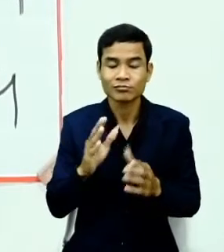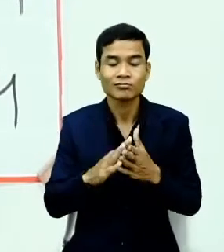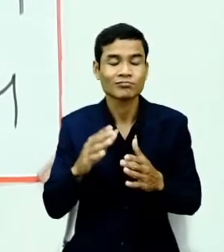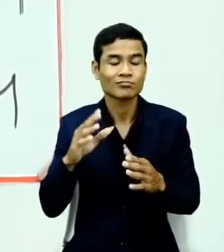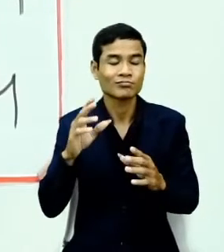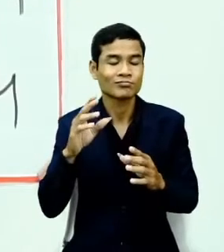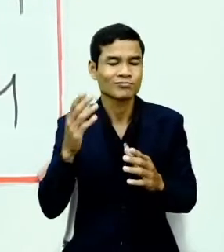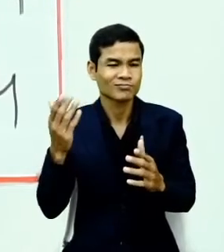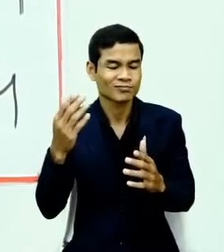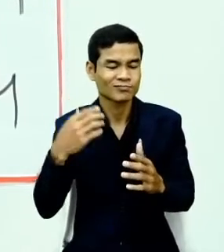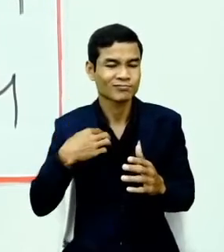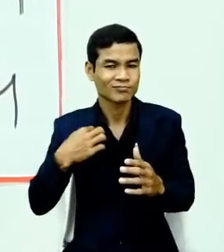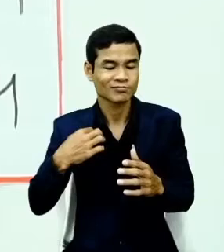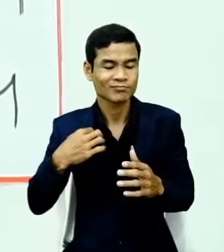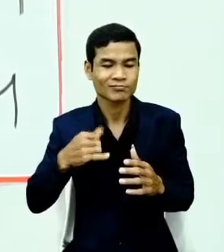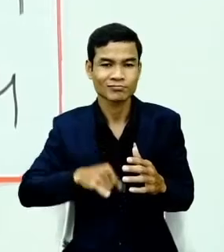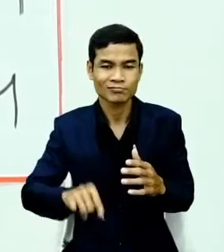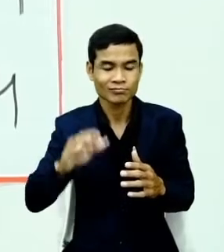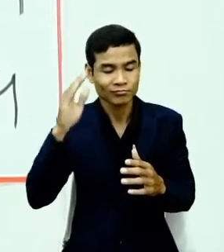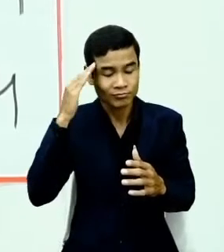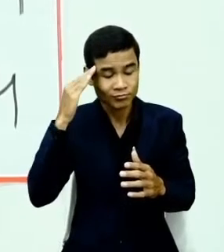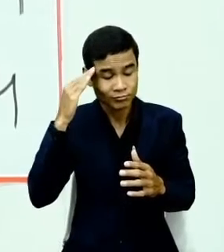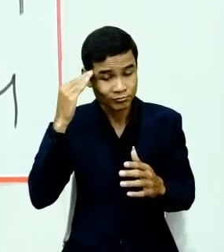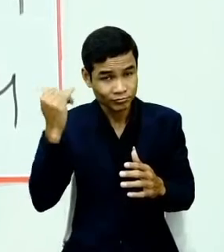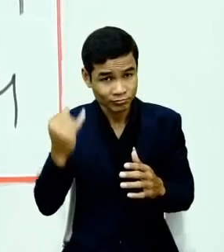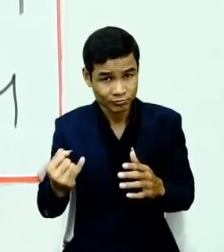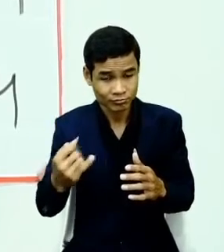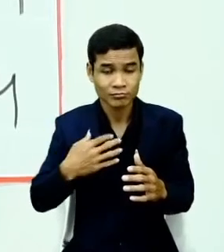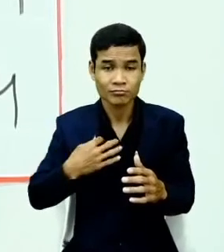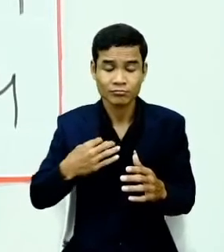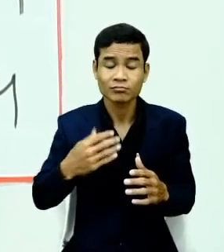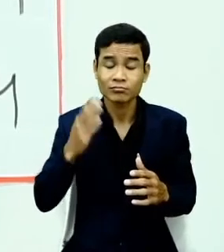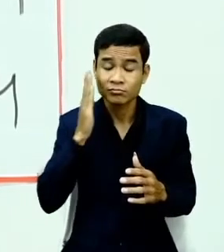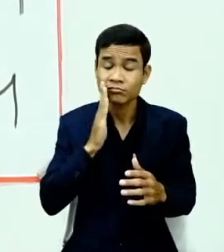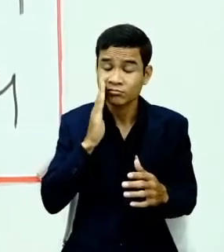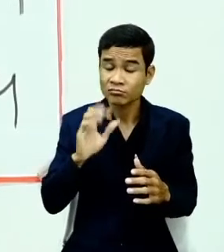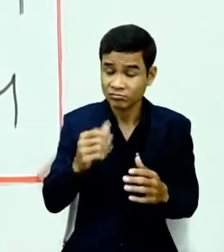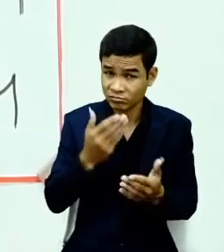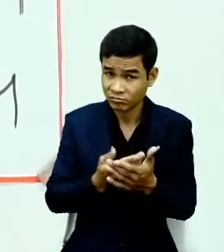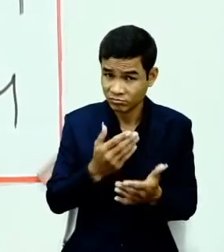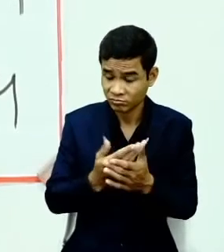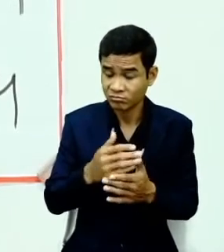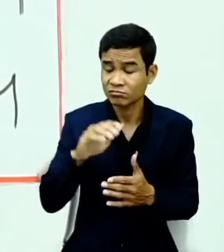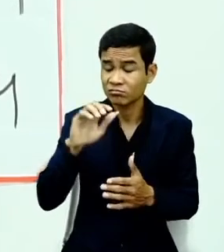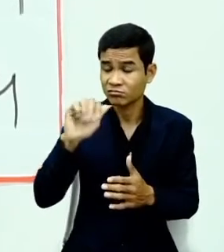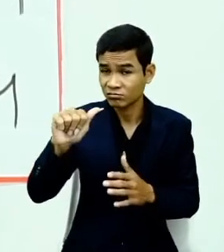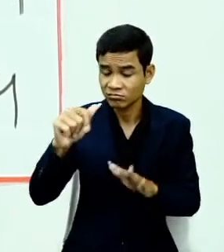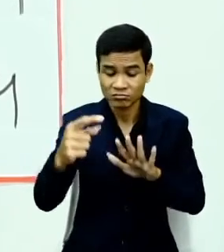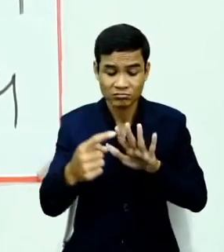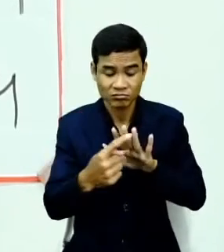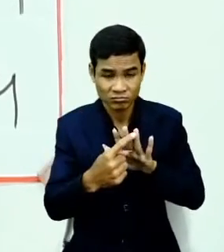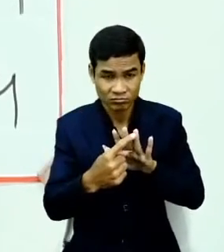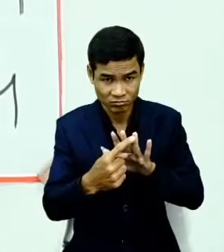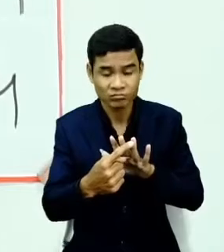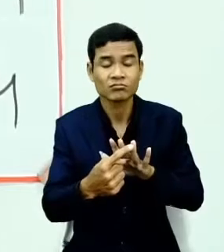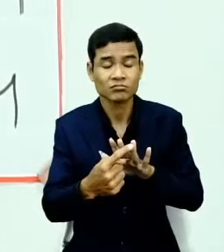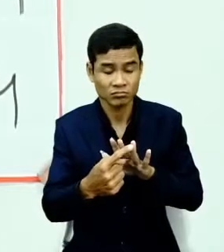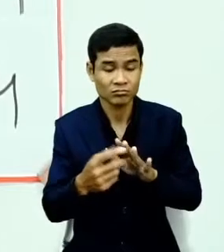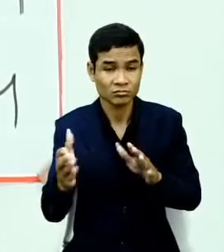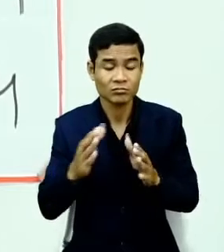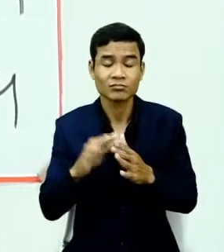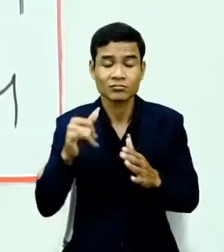ពាក្យអើសនេះឈ្មោះអីដែរកូនចាចៅអើសនឹងគាត់ឈ្មោះចៅចៅញូចាហើយចៅ